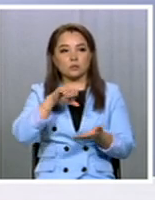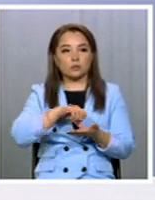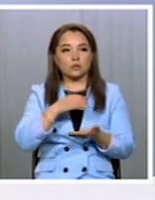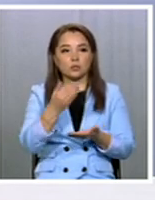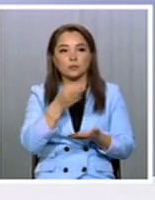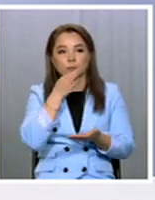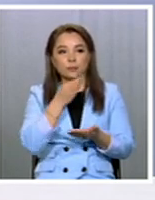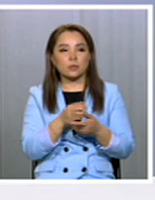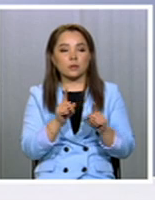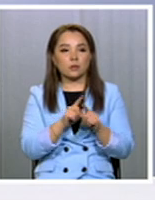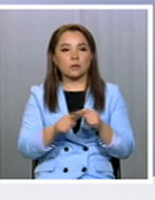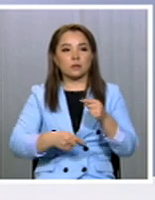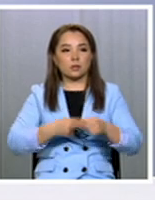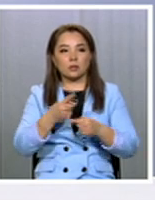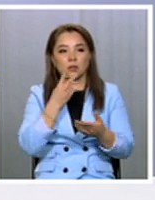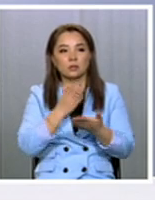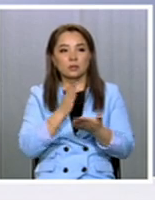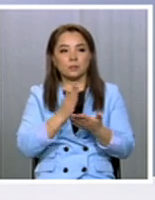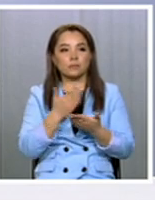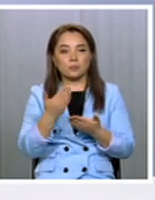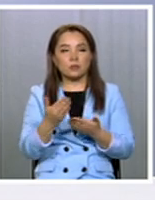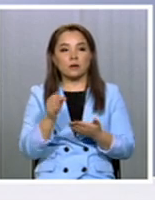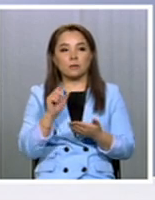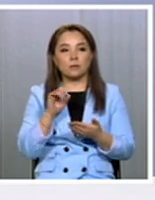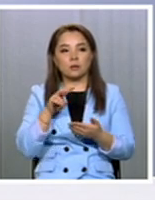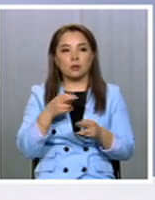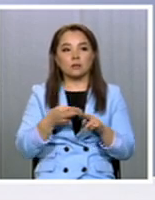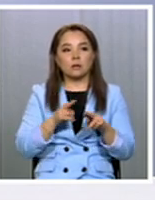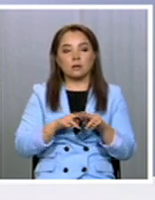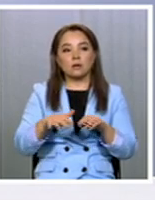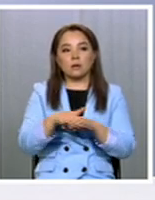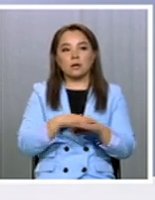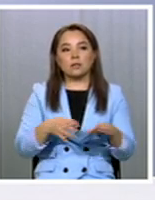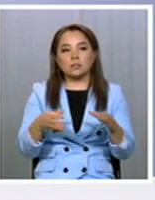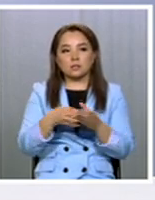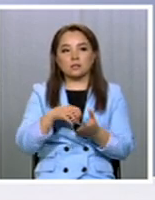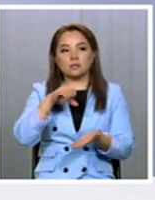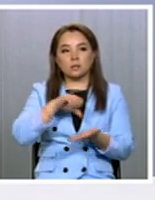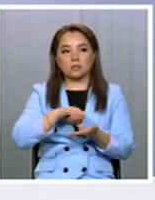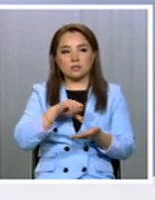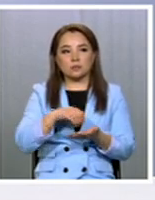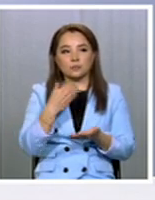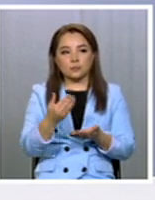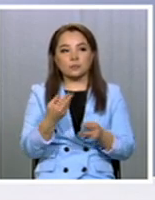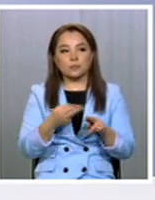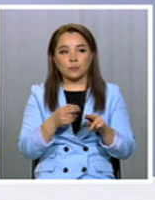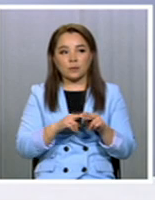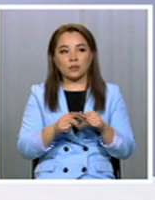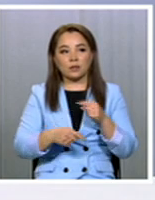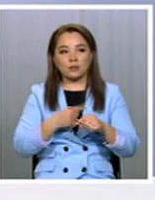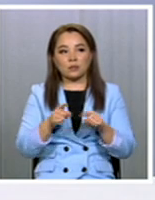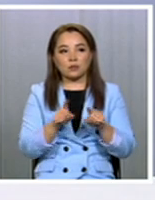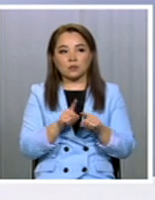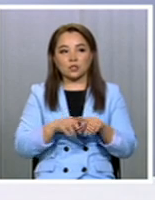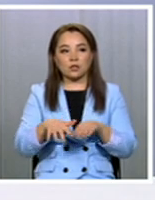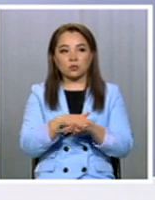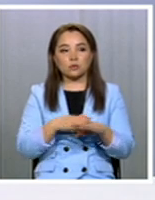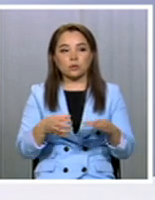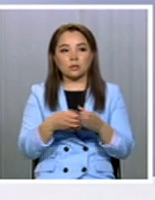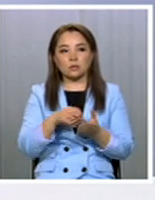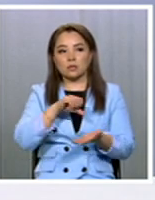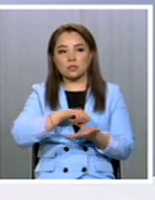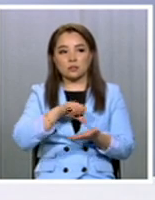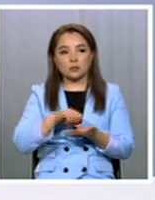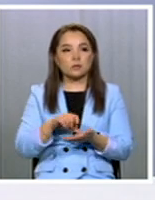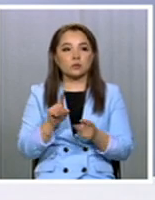болатын. «Ақбілек» романына қазақ әйелінің жаңа дәуірдегі өз бақытын табу туралы